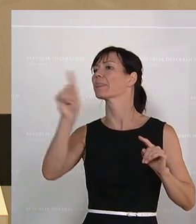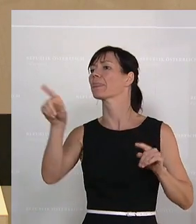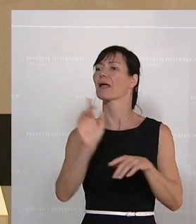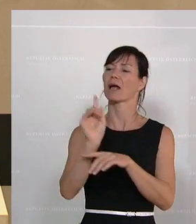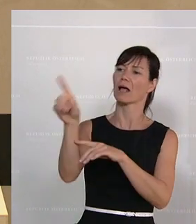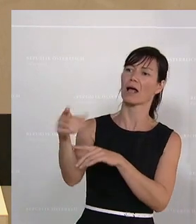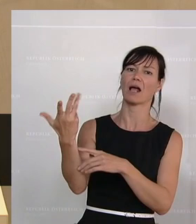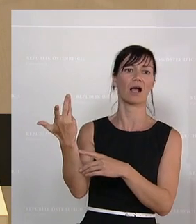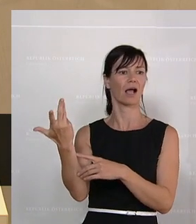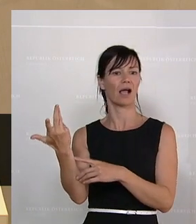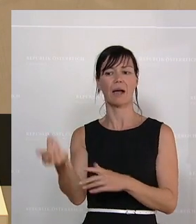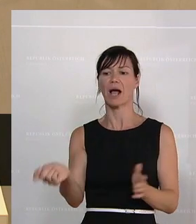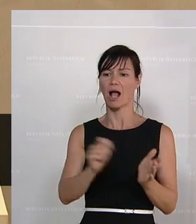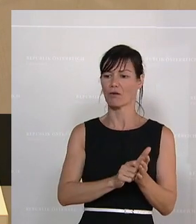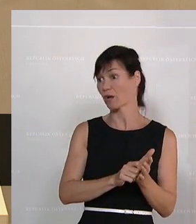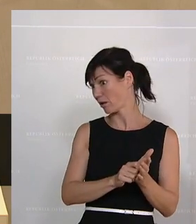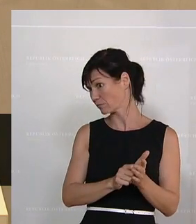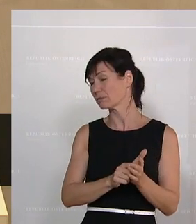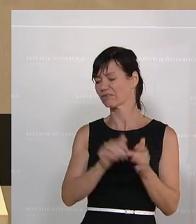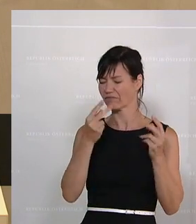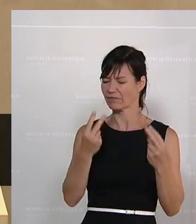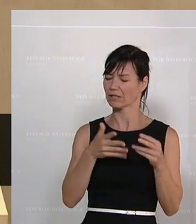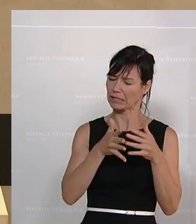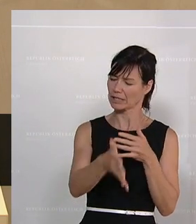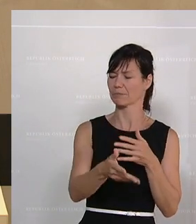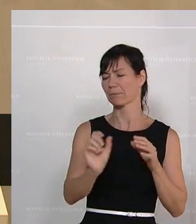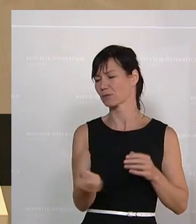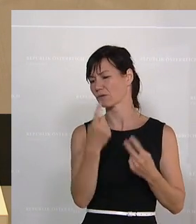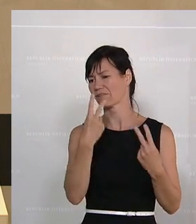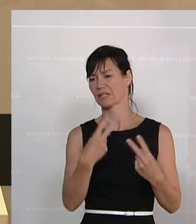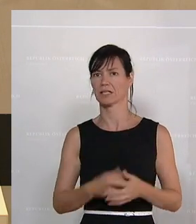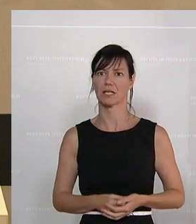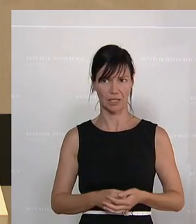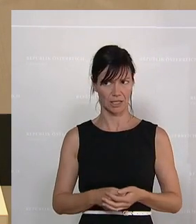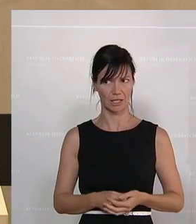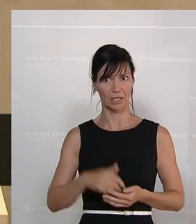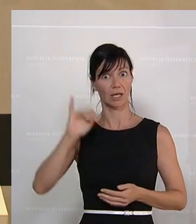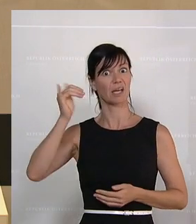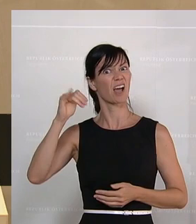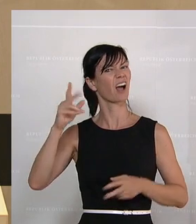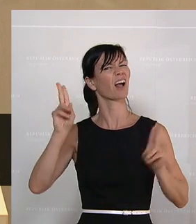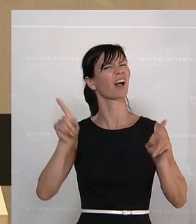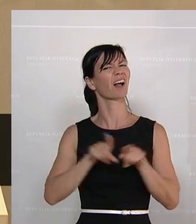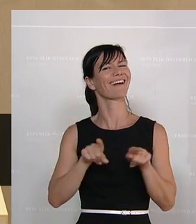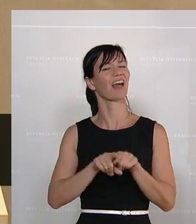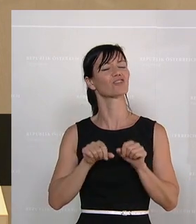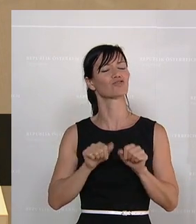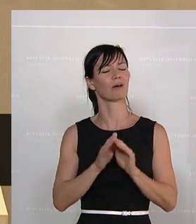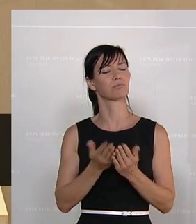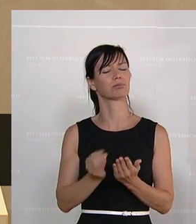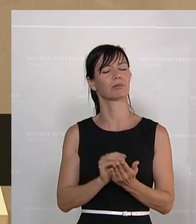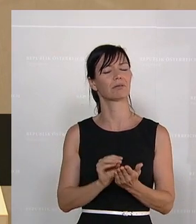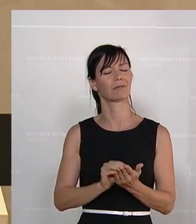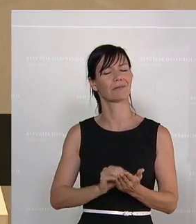externer leistungen ist jedoch transparenz ein gebot der stunde und von besonderer wichtigkeit das gehört eigentlich ins stammbuch geschrieben worum geht es bei der anfrage